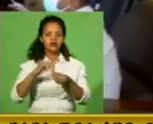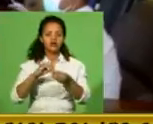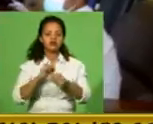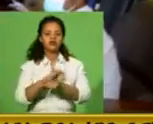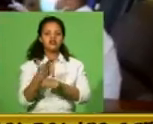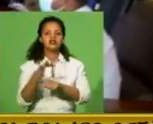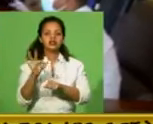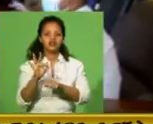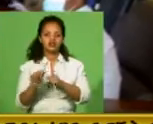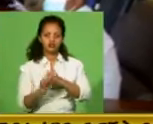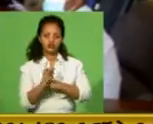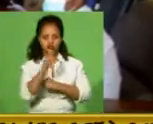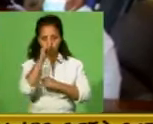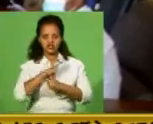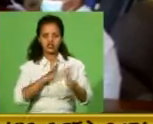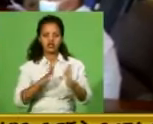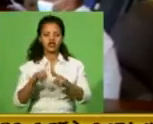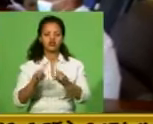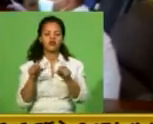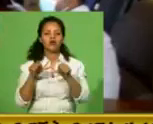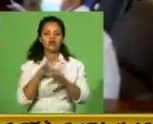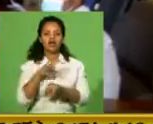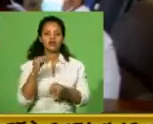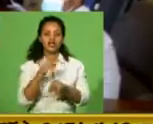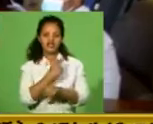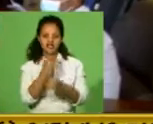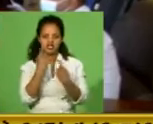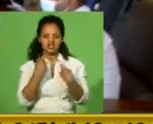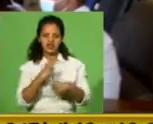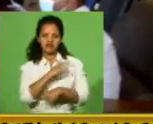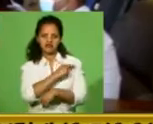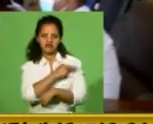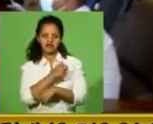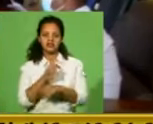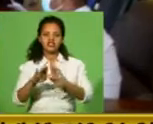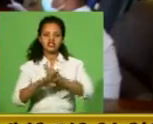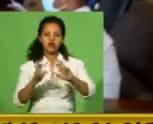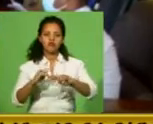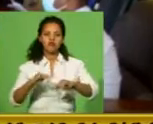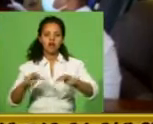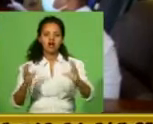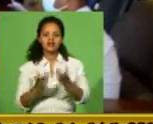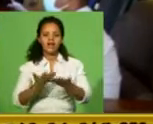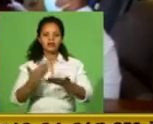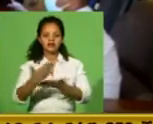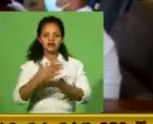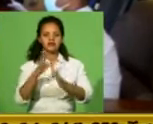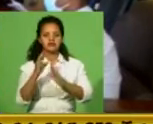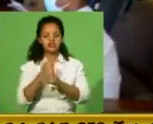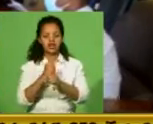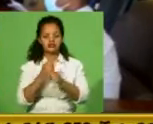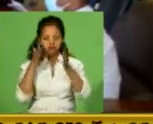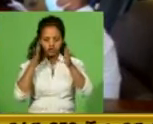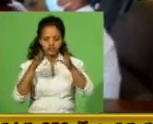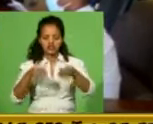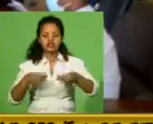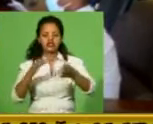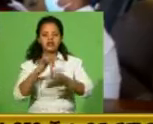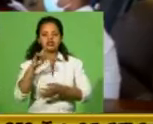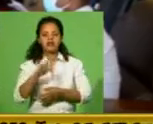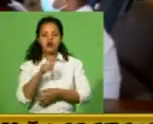በኮቪድ-19 ለተጠቁ ሰዎች የተዘጋጁ የለይቶ ማቆያና የህክምና ማዕከላት እንዲሁም በታችኛው መዋቅር ያለው የሀብት አሰባሰብ ስራው ትኩረት ሊሰጠው